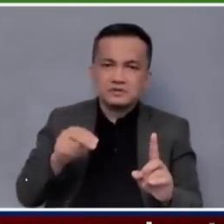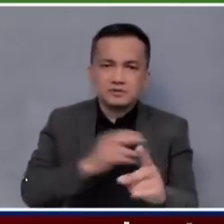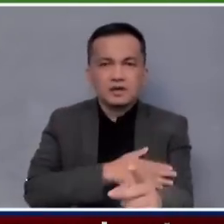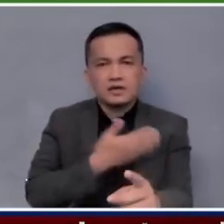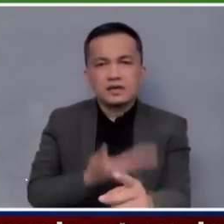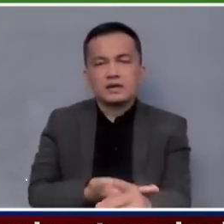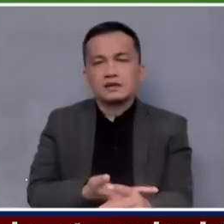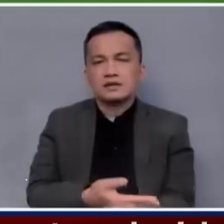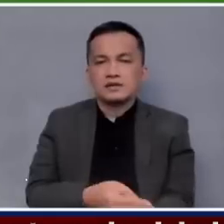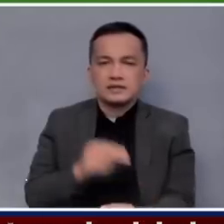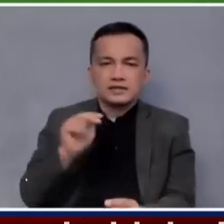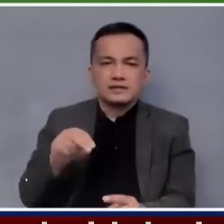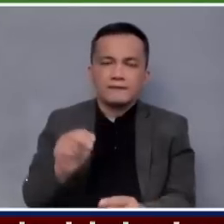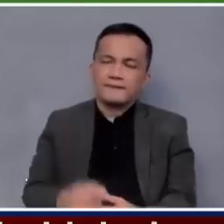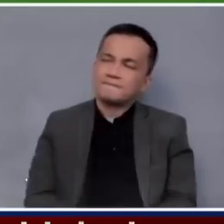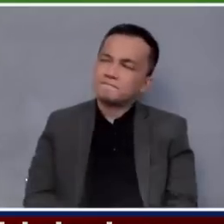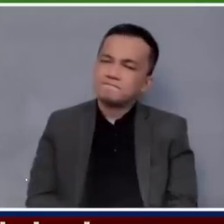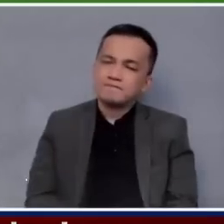ko pang ano